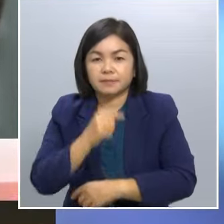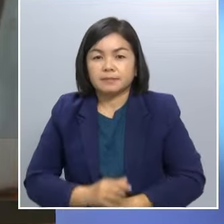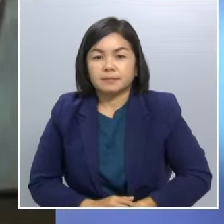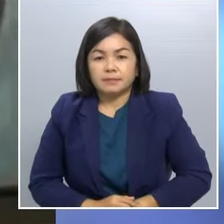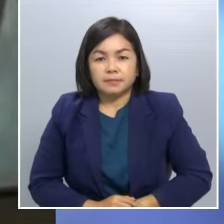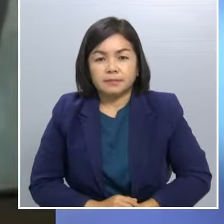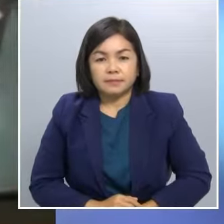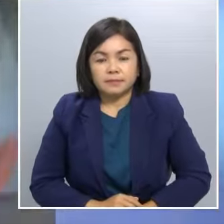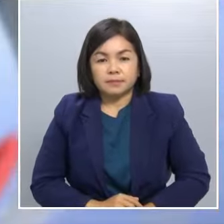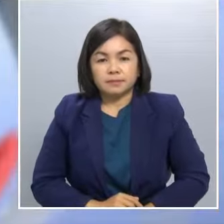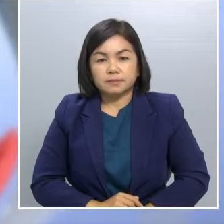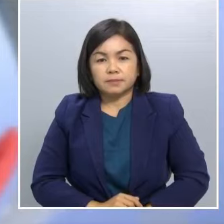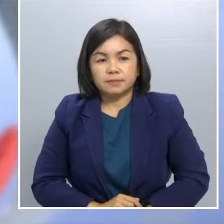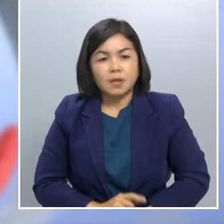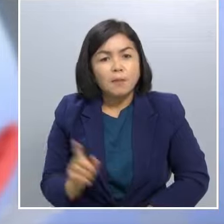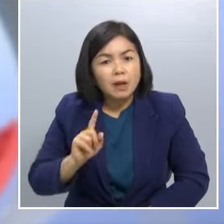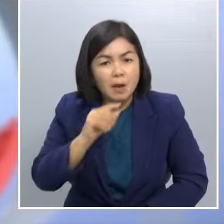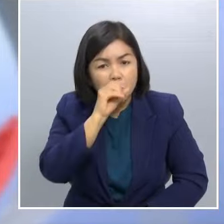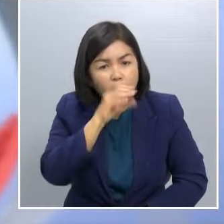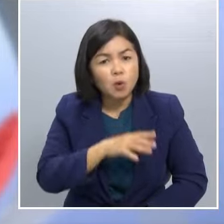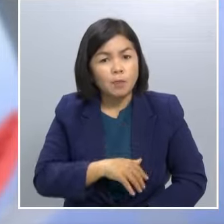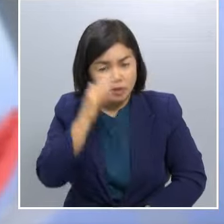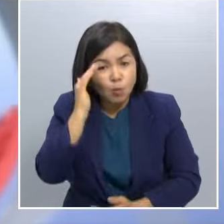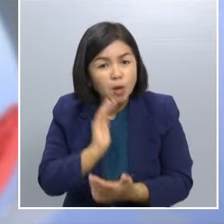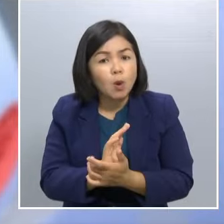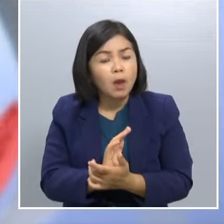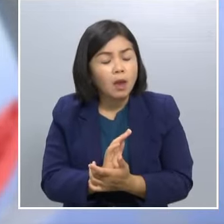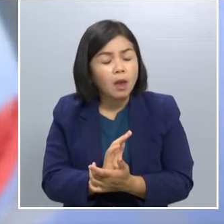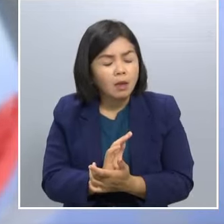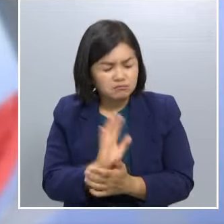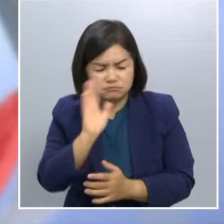เป็นตม.ด้วยไม่น่าจะใช่ งง